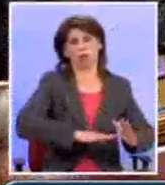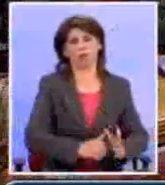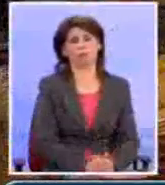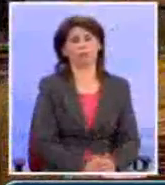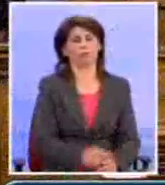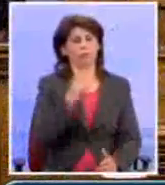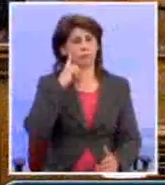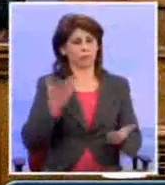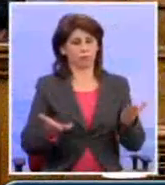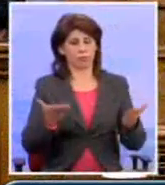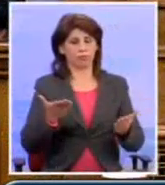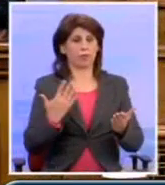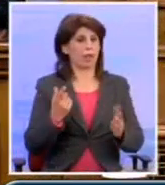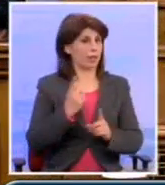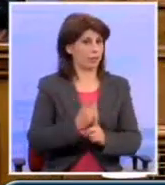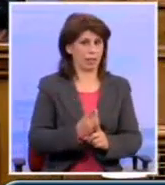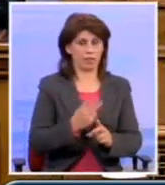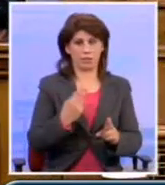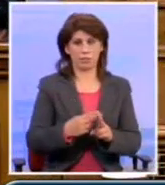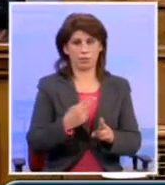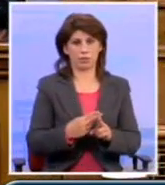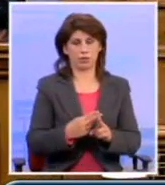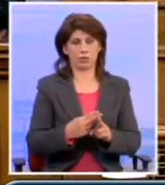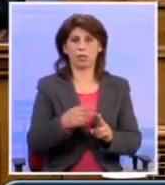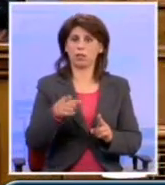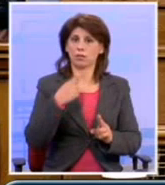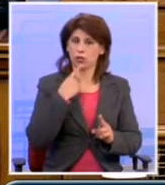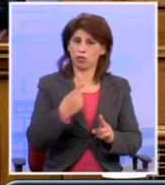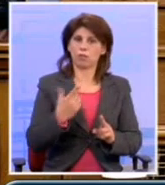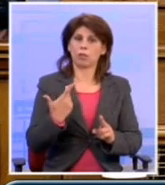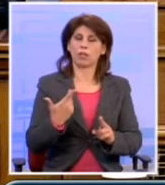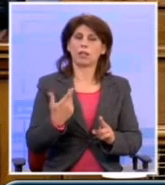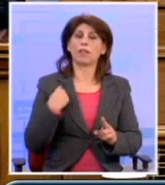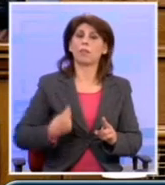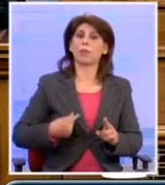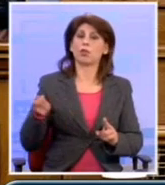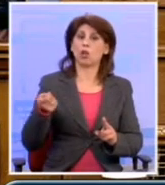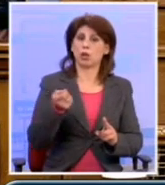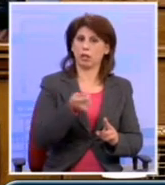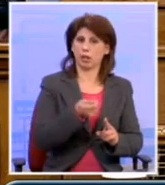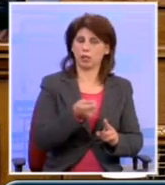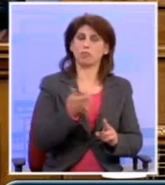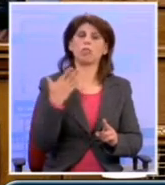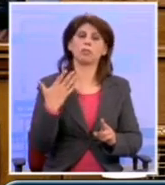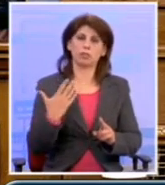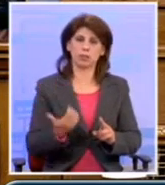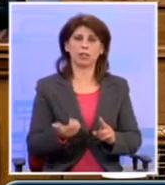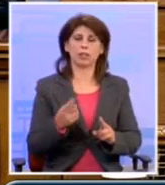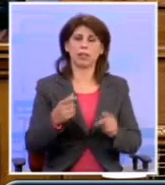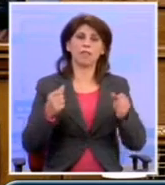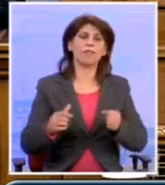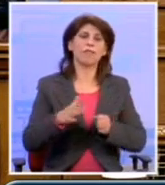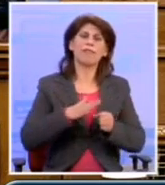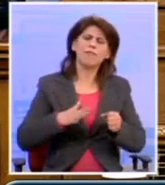η συσχέτιση έχει ιδιαίτερη σημασία στην οποία αναφέρομαι, γιατί το δημόσιο χρέος αποτέλεσε τη